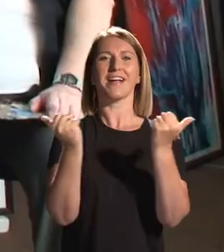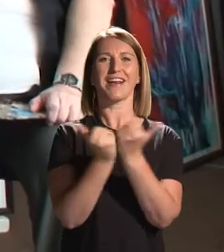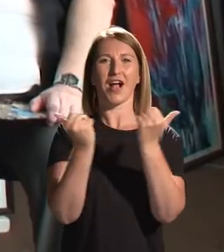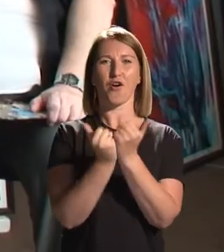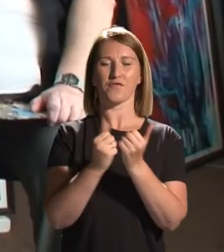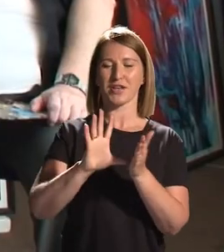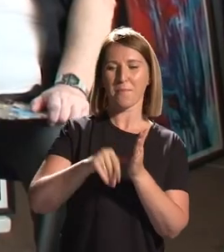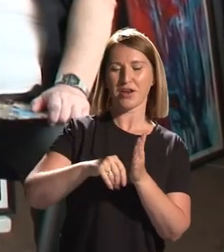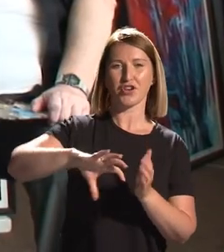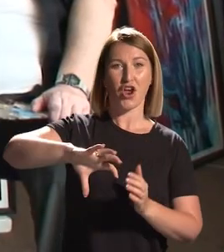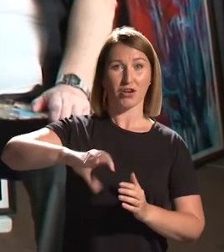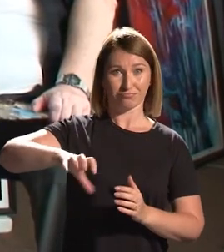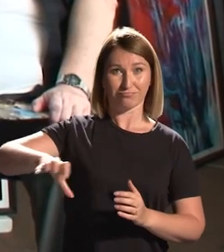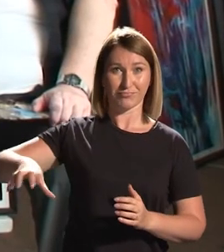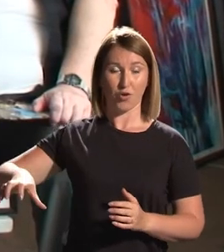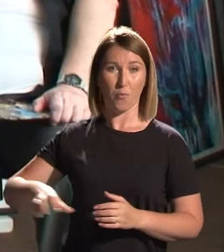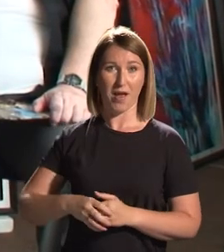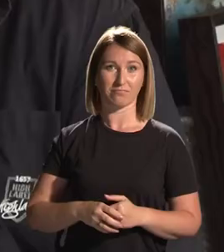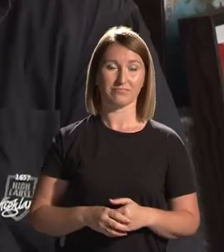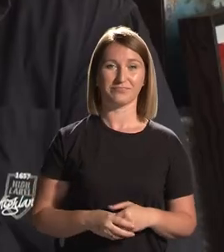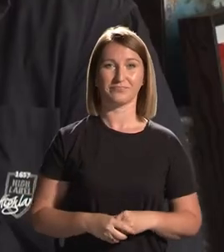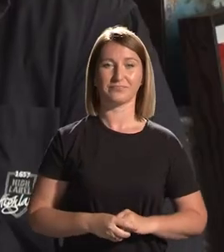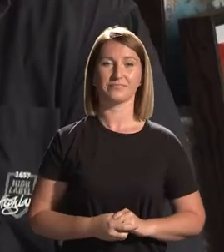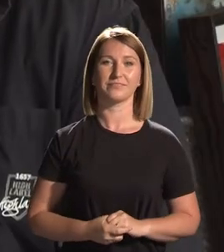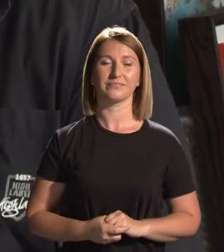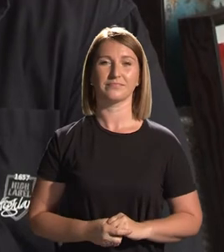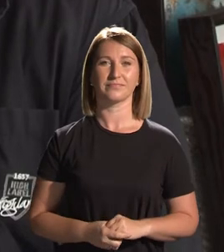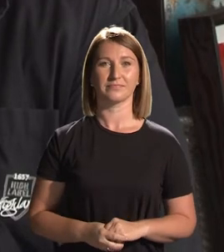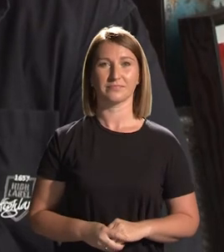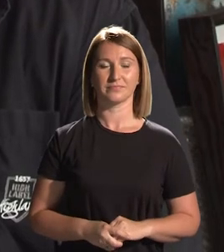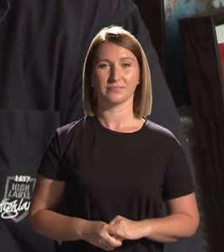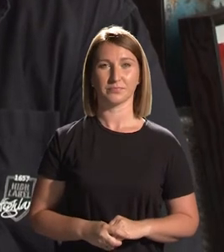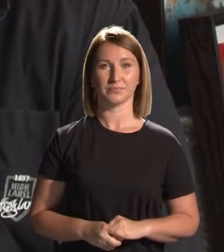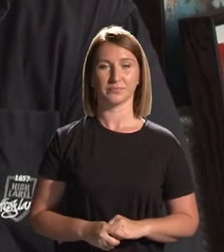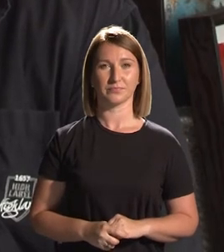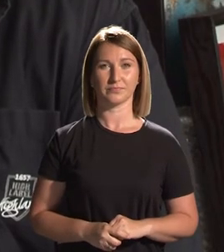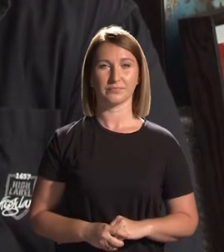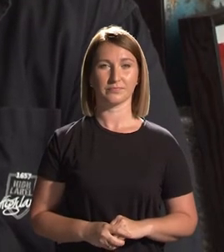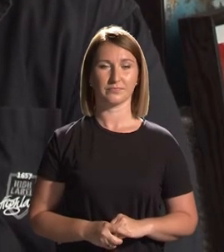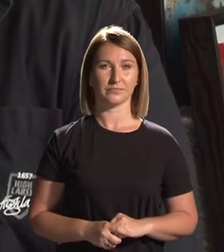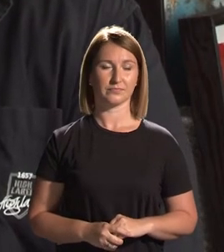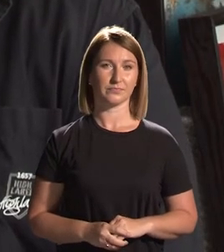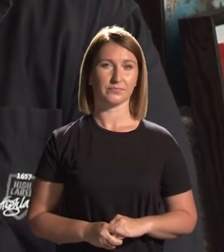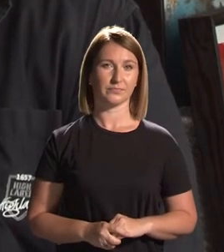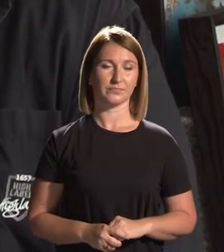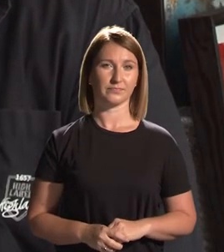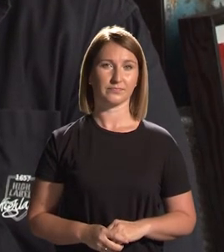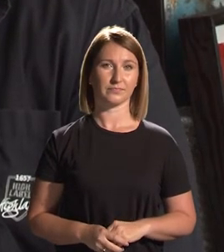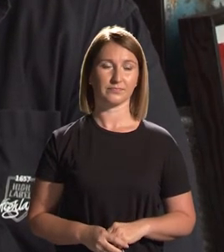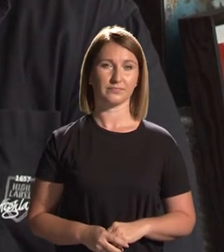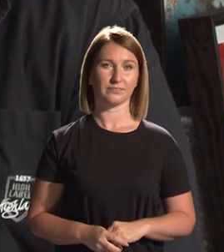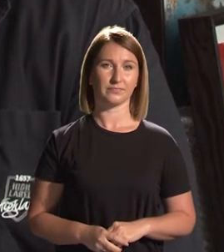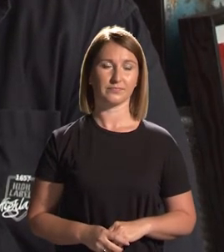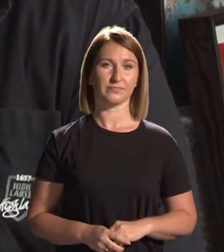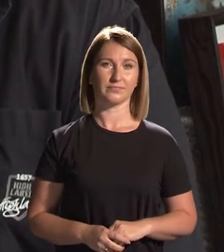środowisku. Rainer Maria Rilke kiedyś napisał przepięknie o obrazach, pisząc o nich, że